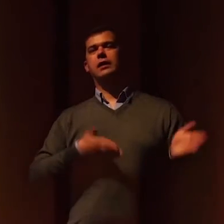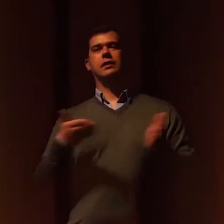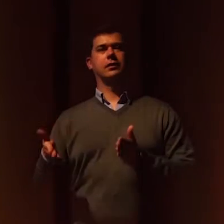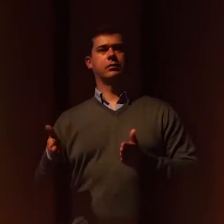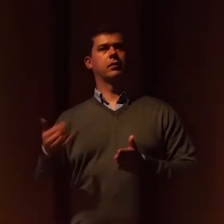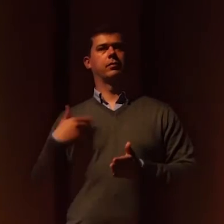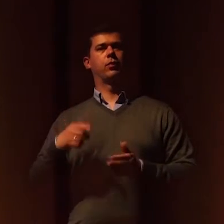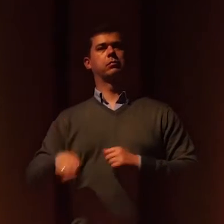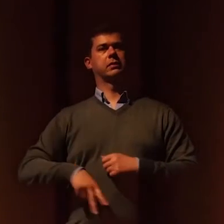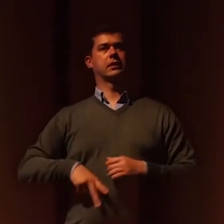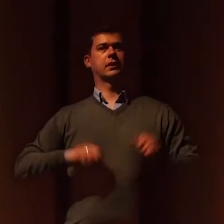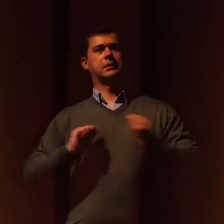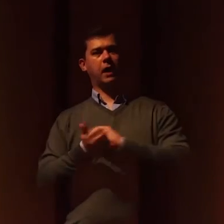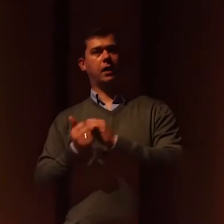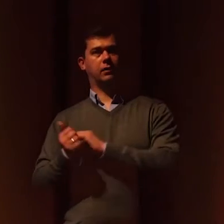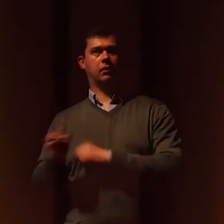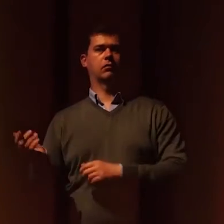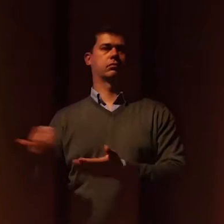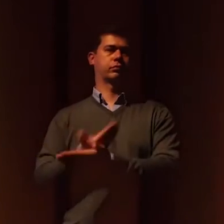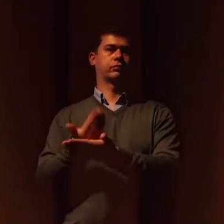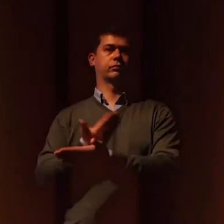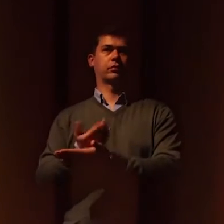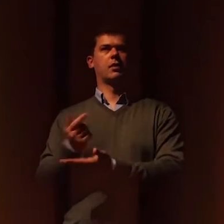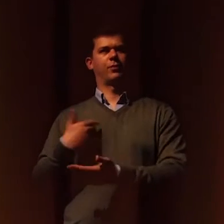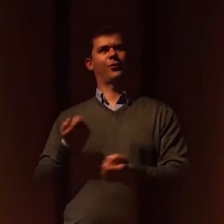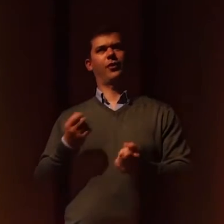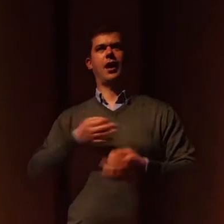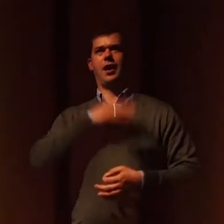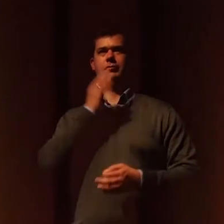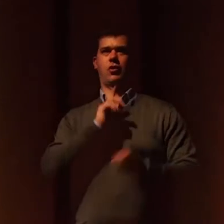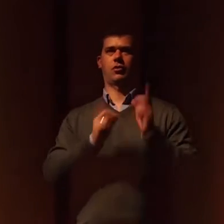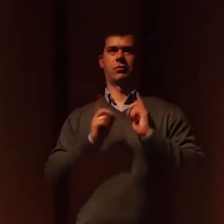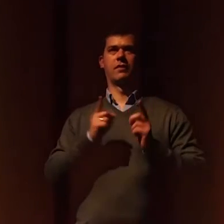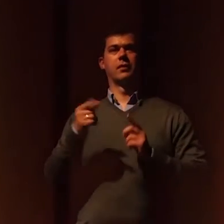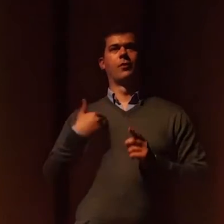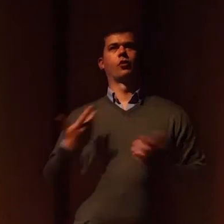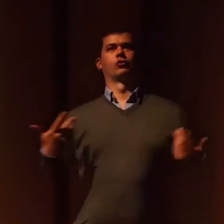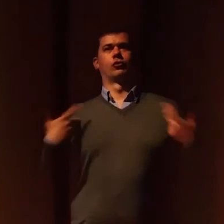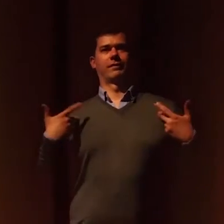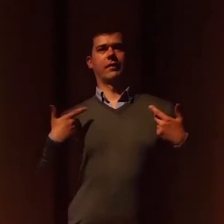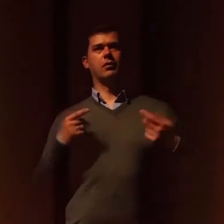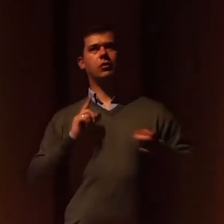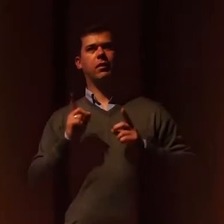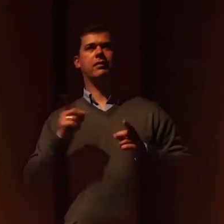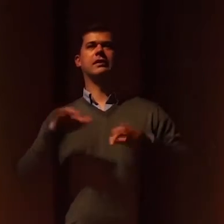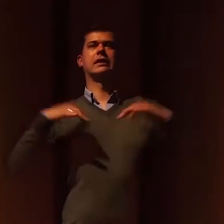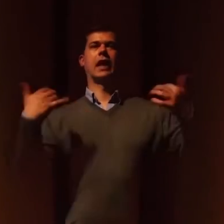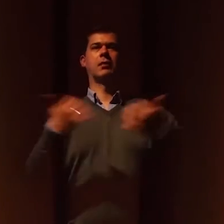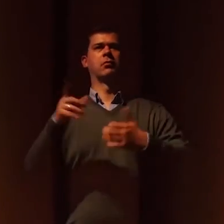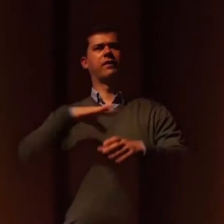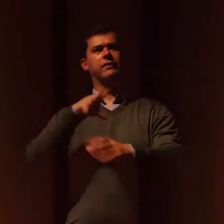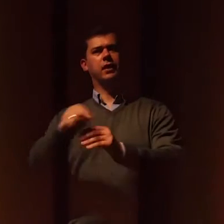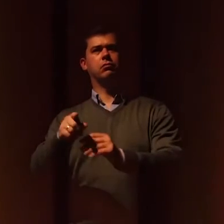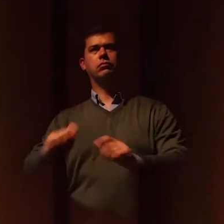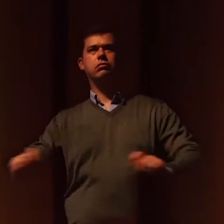zmieni ministrowie była lepsza atmosfera i Oni przynajmniej ożywi te parlamentarne